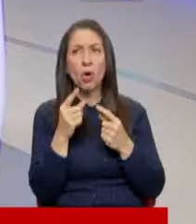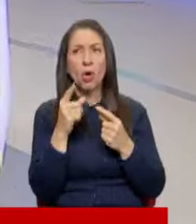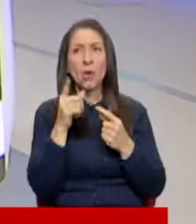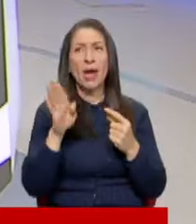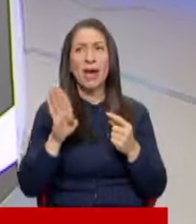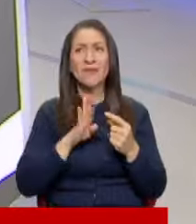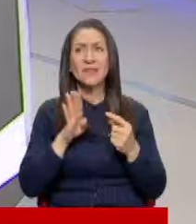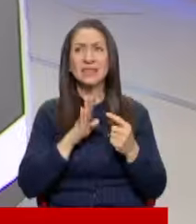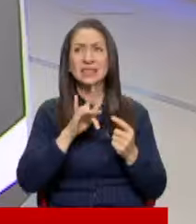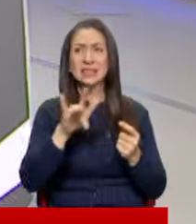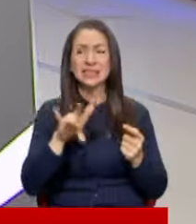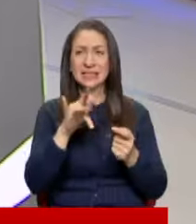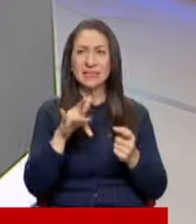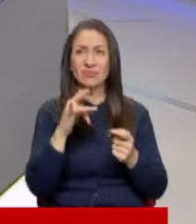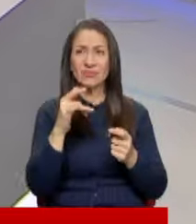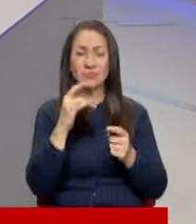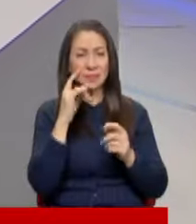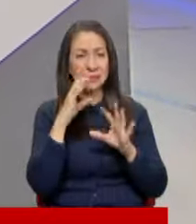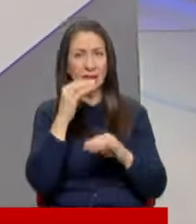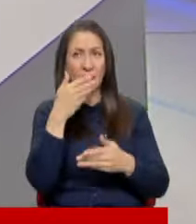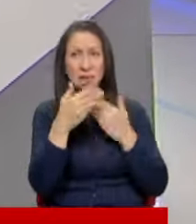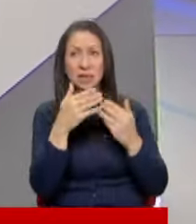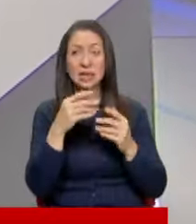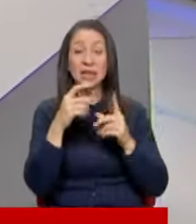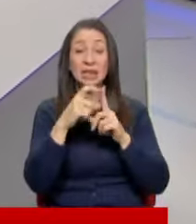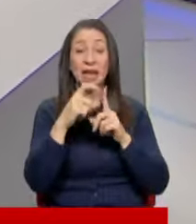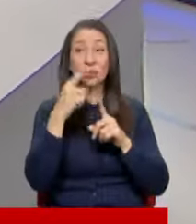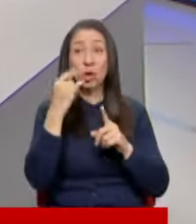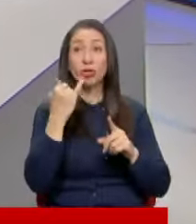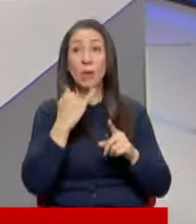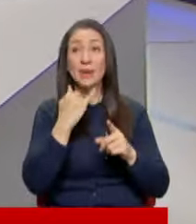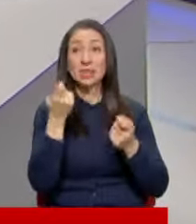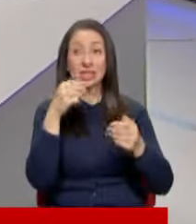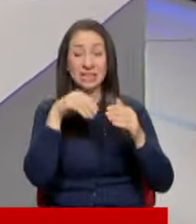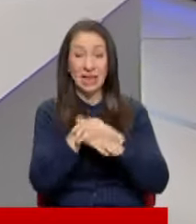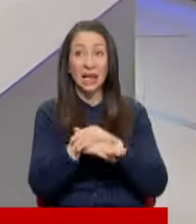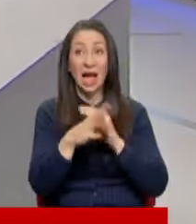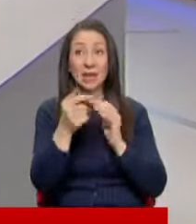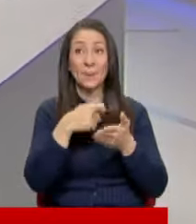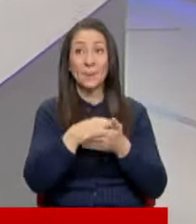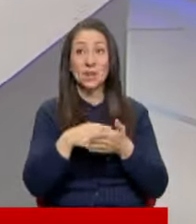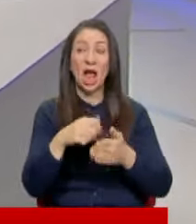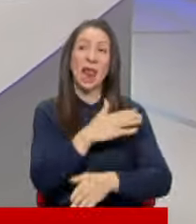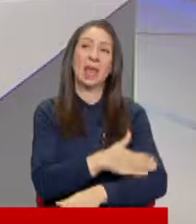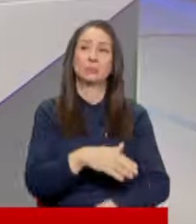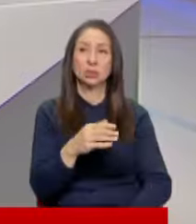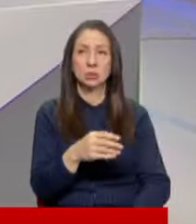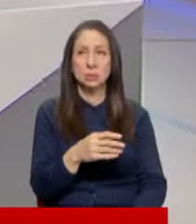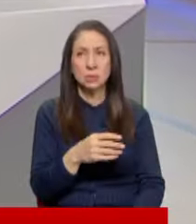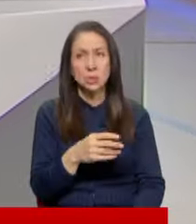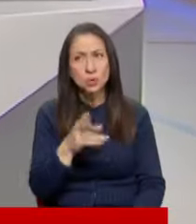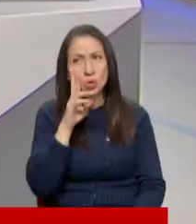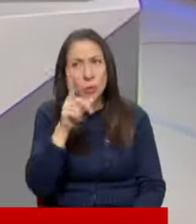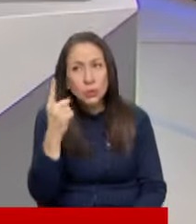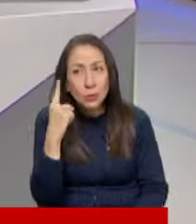evladı işsiz gezen vatandaşa bir anlatın yani diyanete göre torpille işe girenin aldığı maaş helalmi sonunda